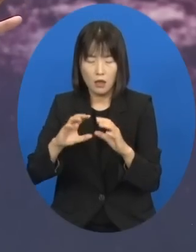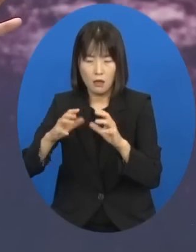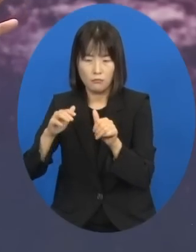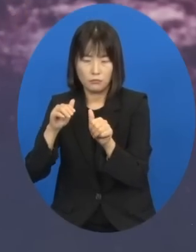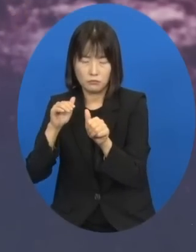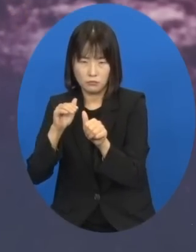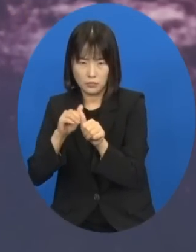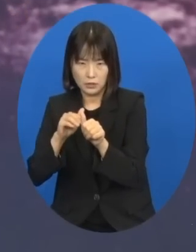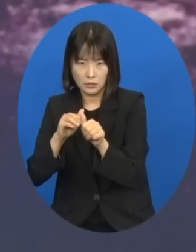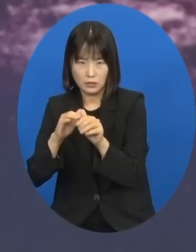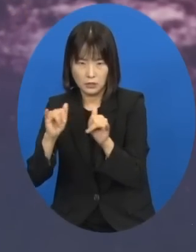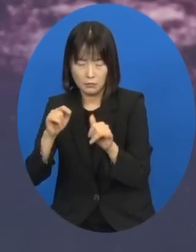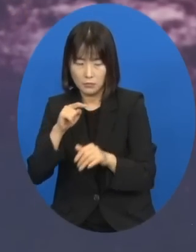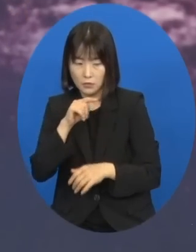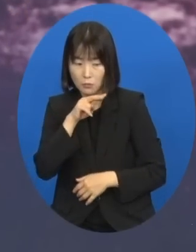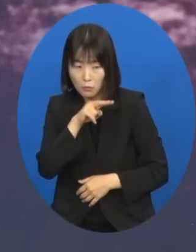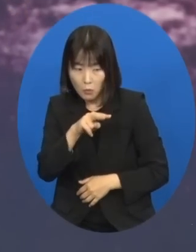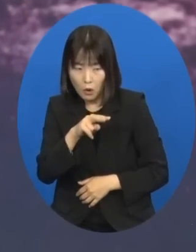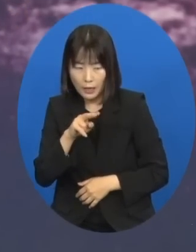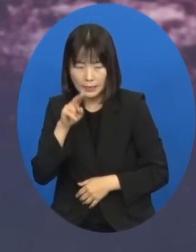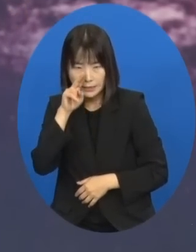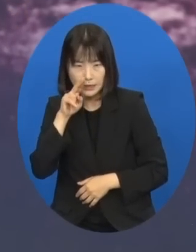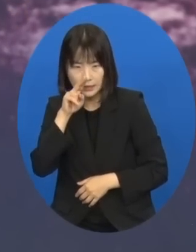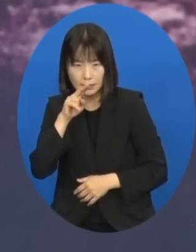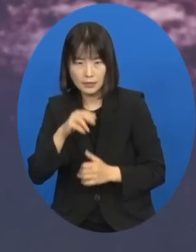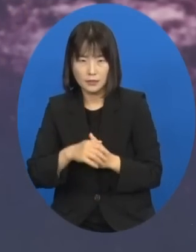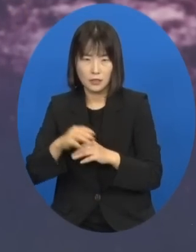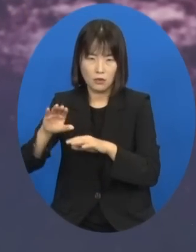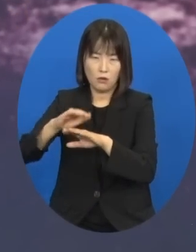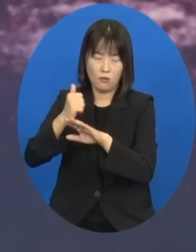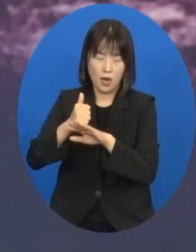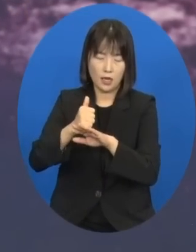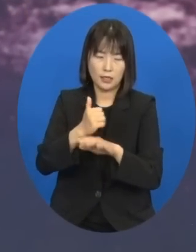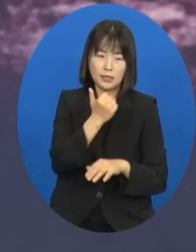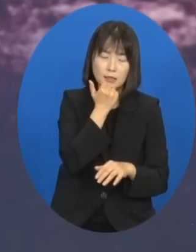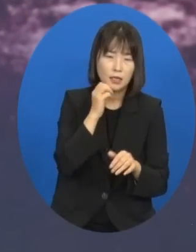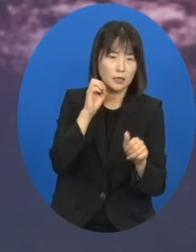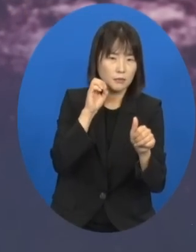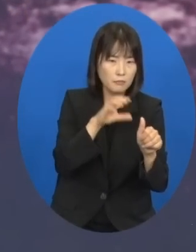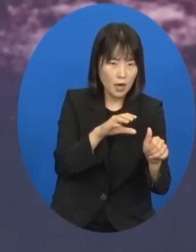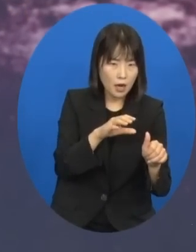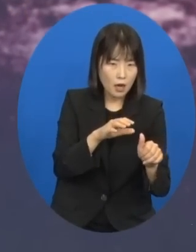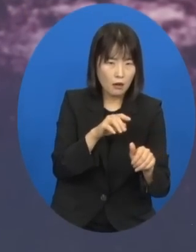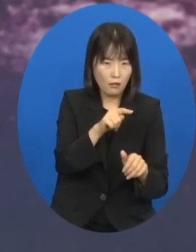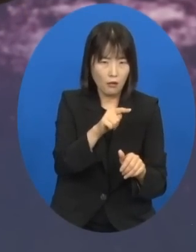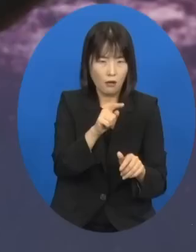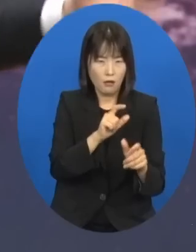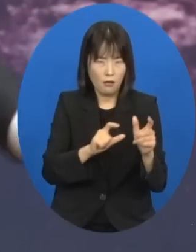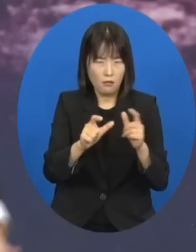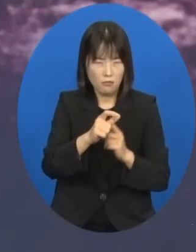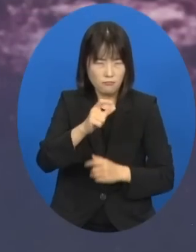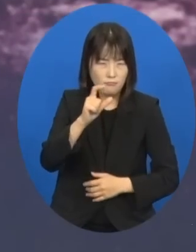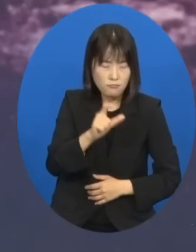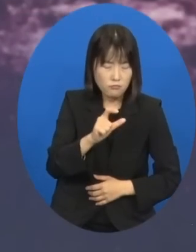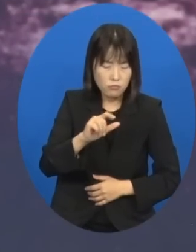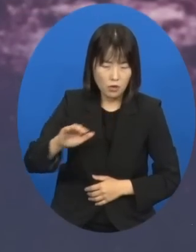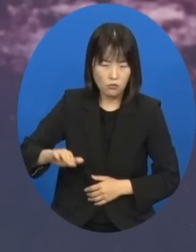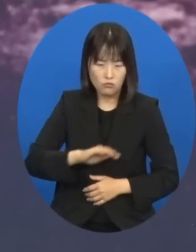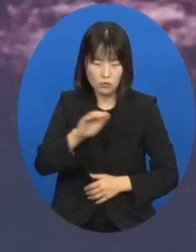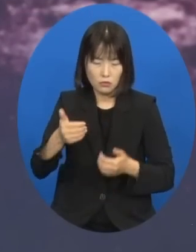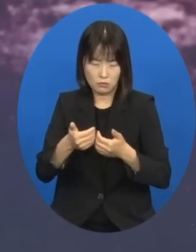시기하여 아비멜렉이 이삭에게 이르되 내가 우리보다 크게 강성한 즉 우리를 떠나라. 떠나라는